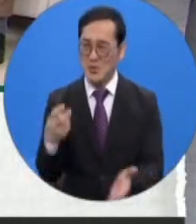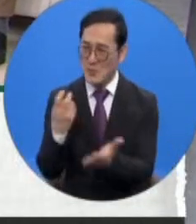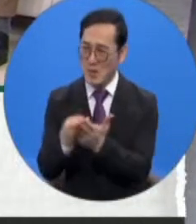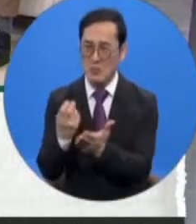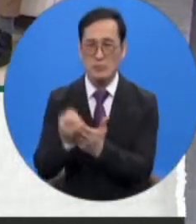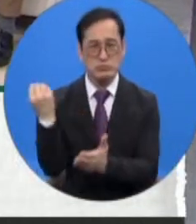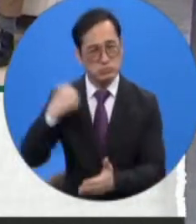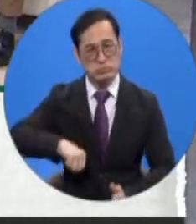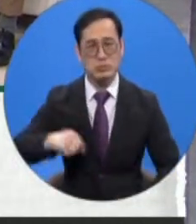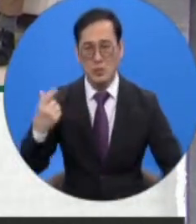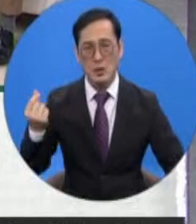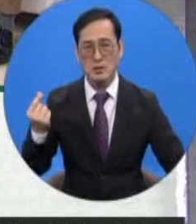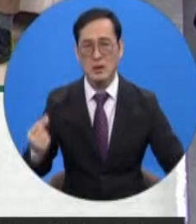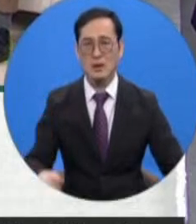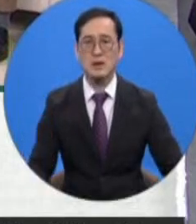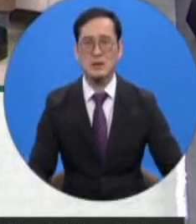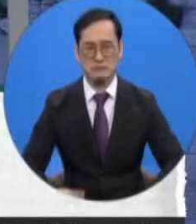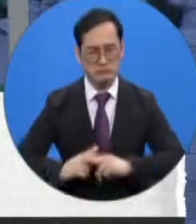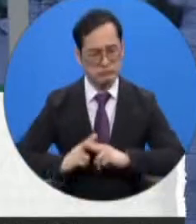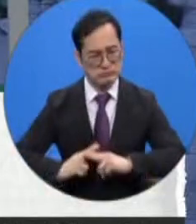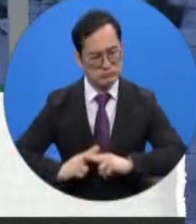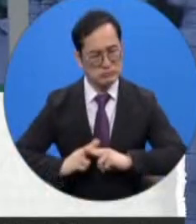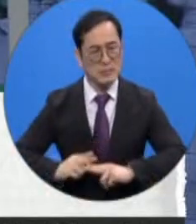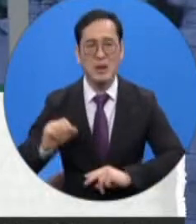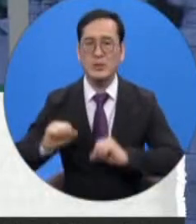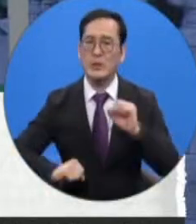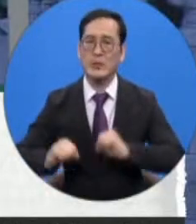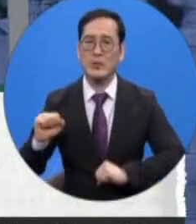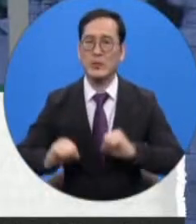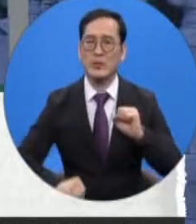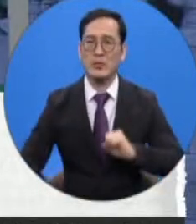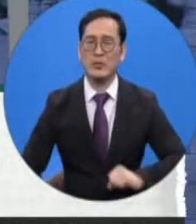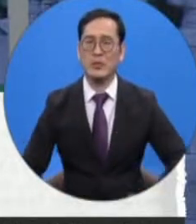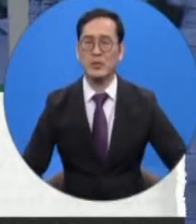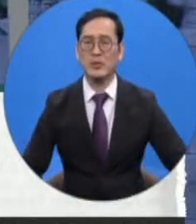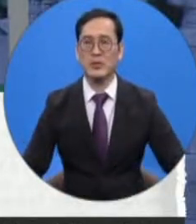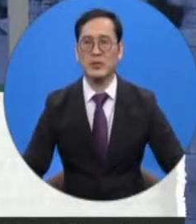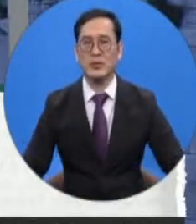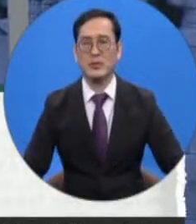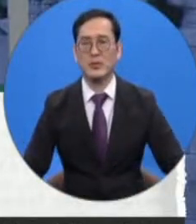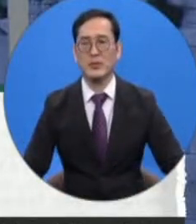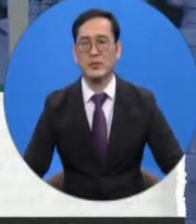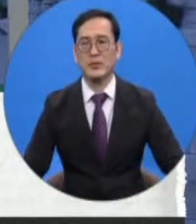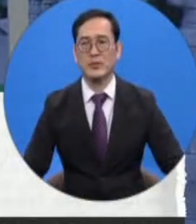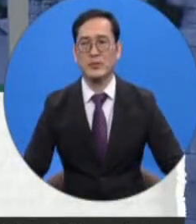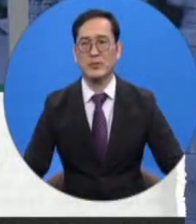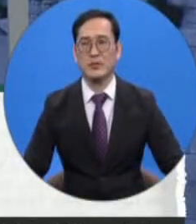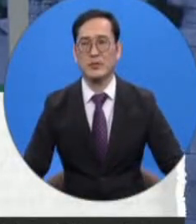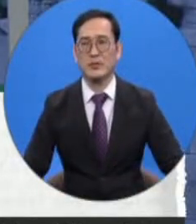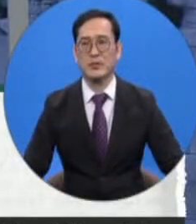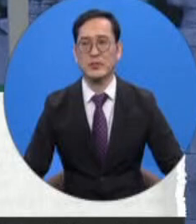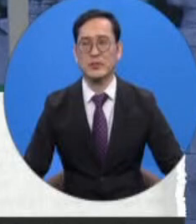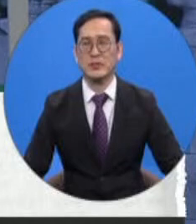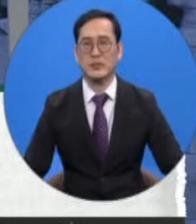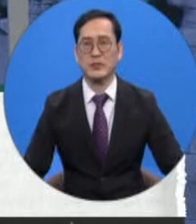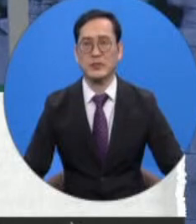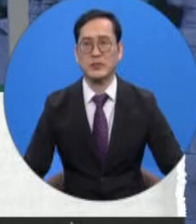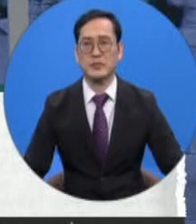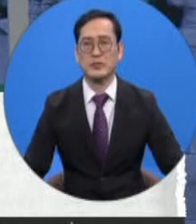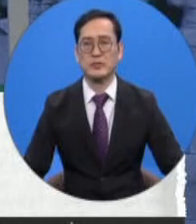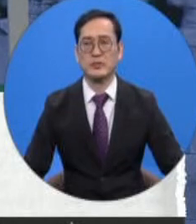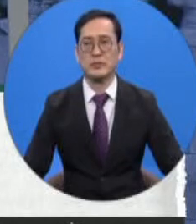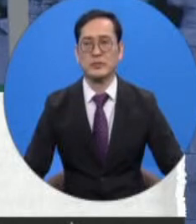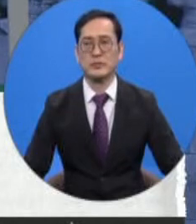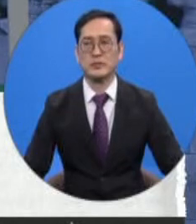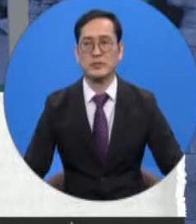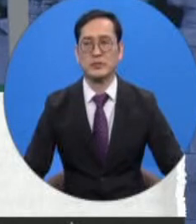들고 독재 정권 시절에 불신 검문하는 것도 아닌데 특히 최근 공수처의 논란은 공수처나 정권에